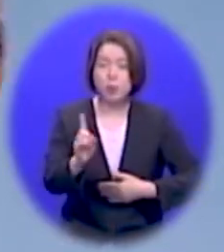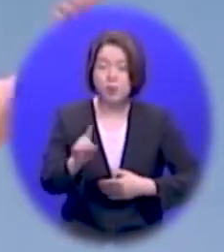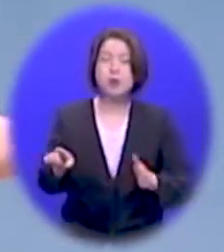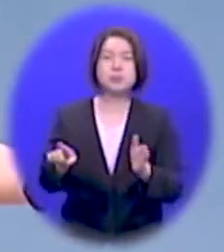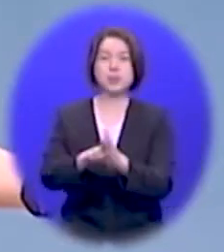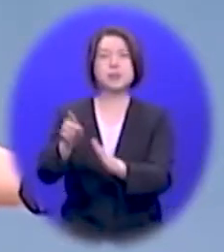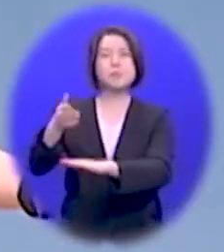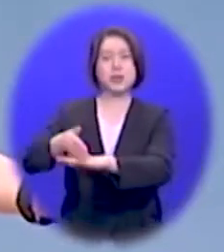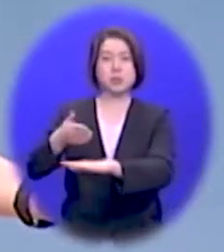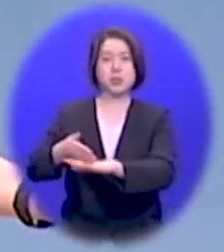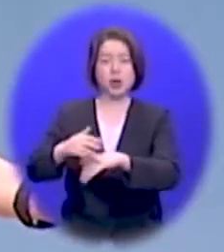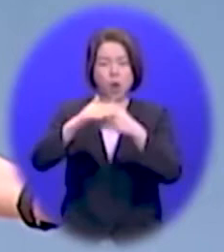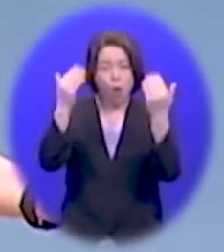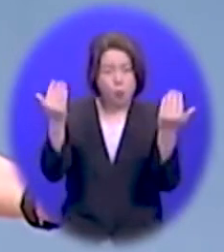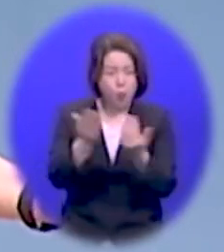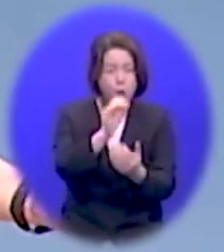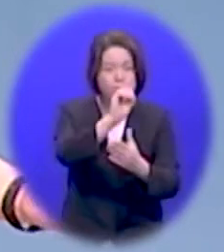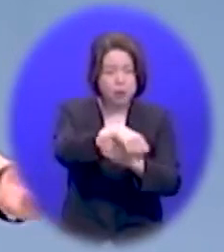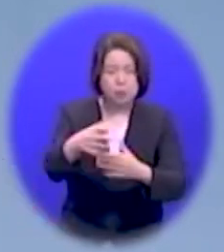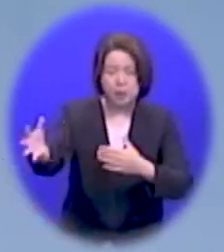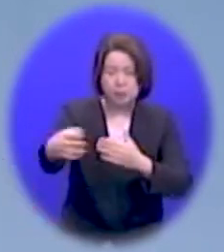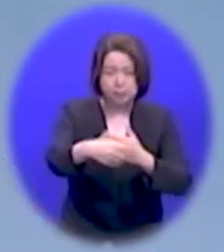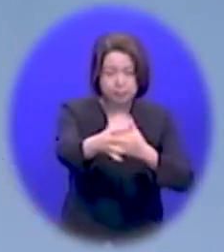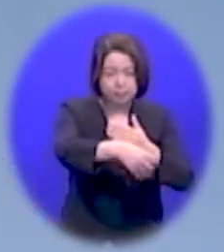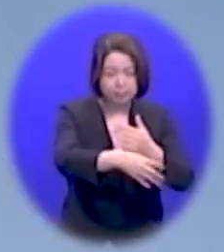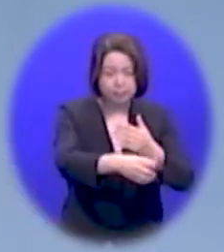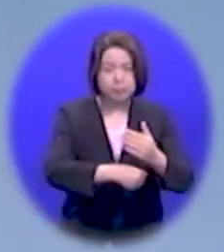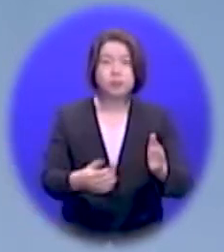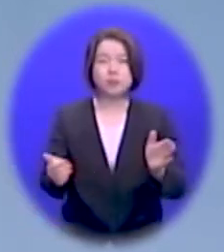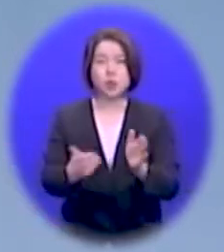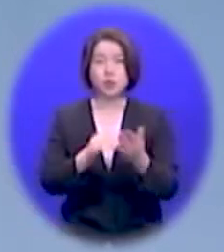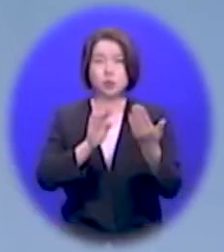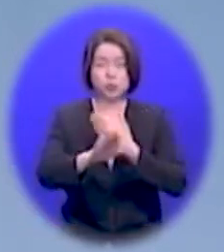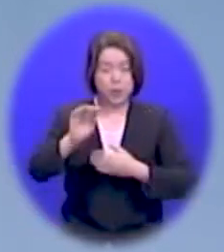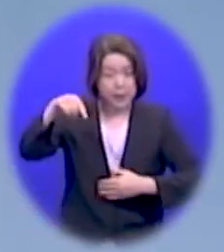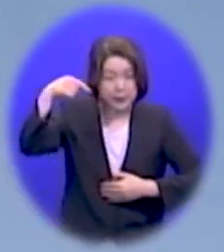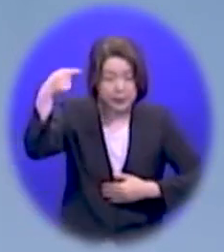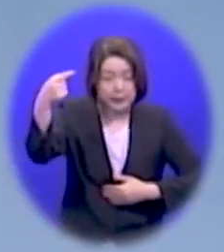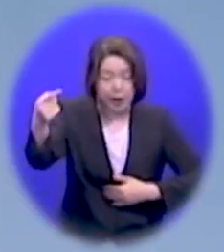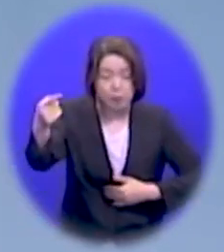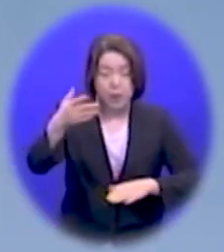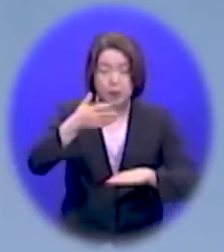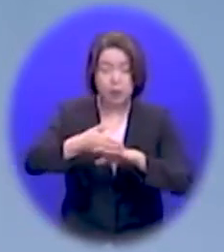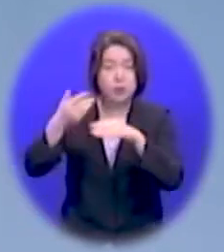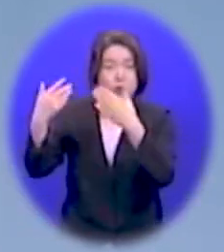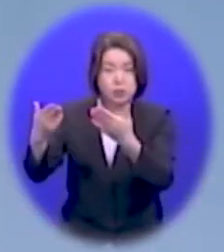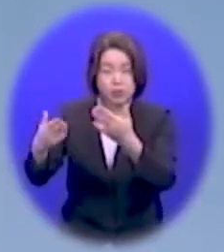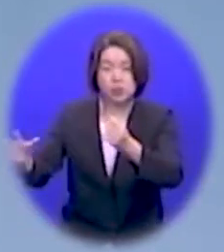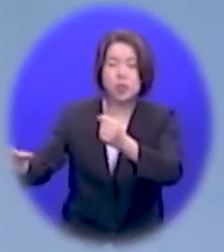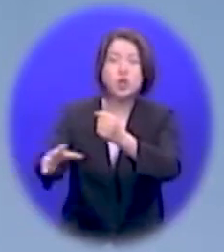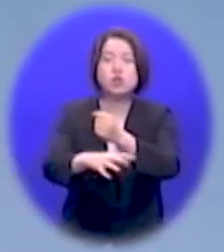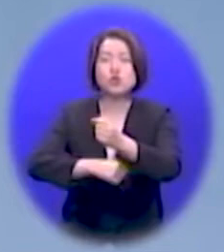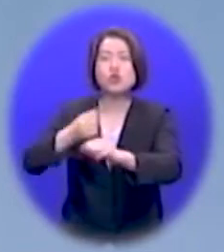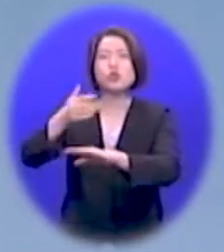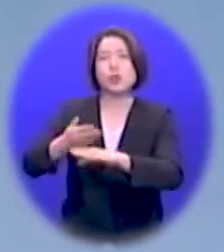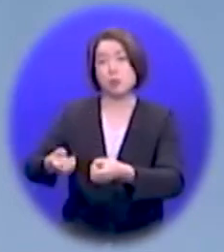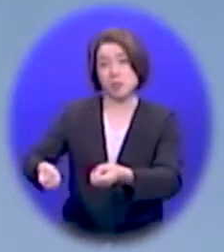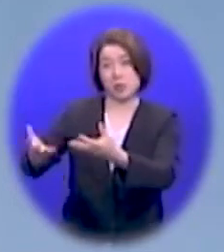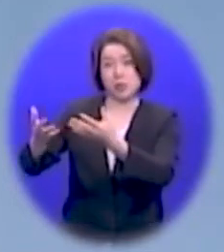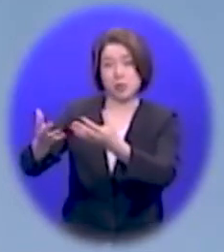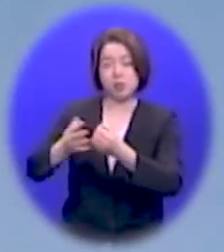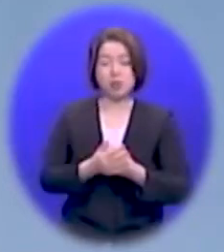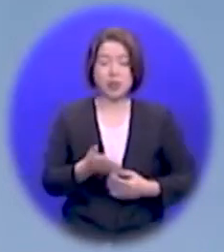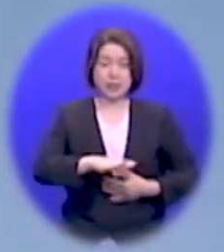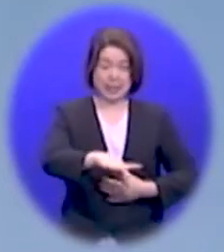모든 열매를 다 거둔 다음에 그 다음에 감사하는 것은 추수감사 줘 그쵸 그런데 첫 열매를